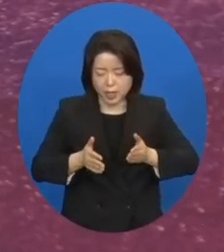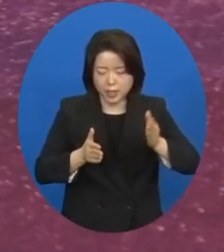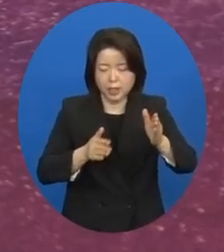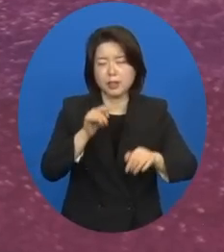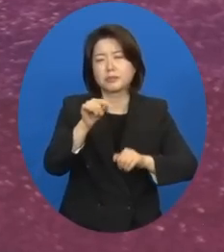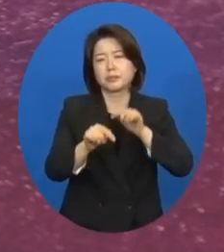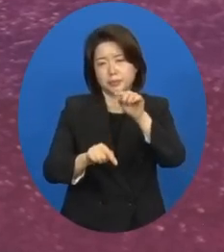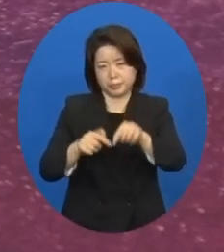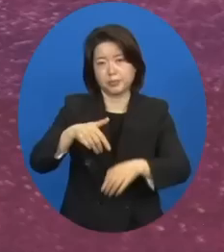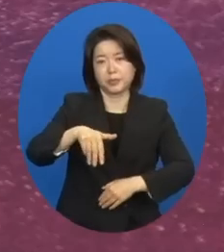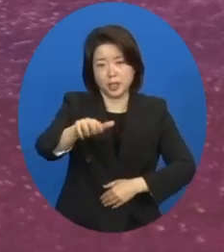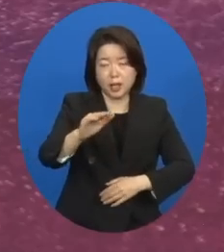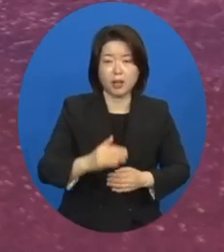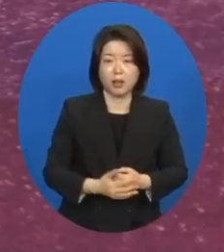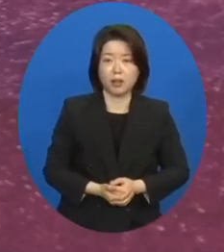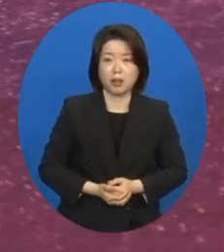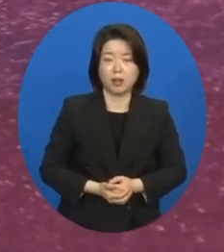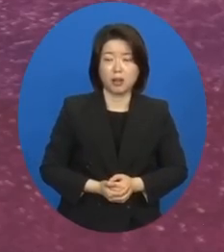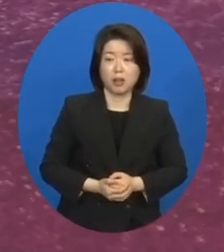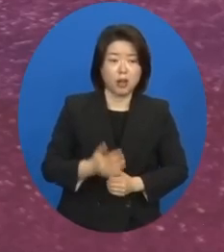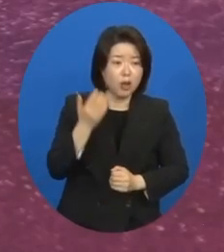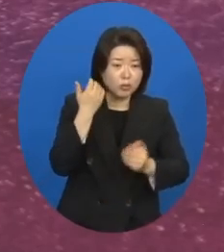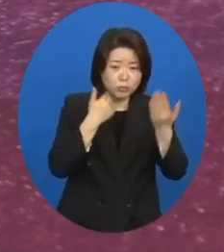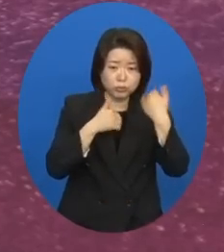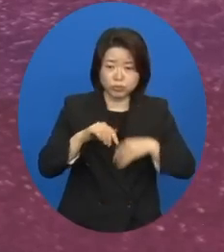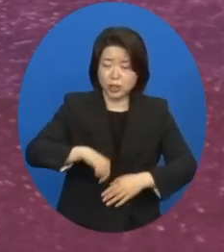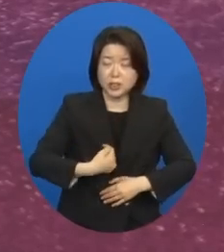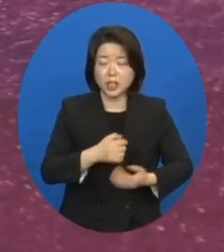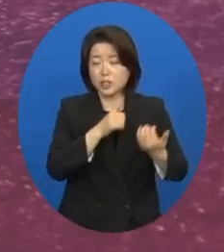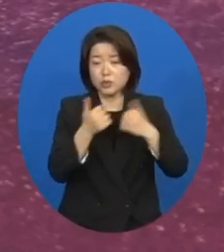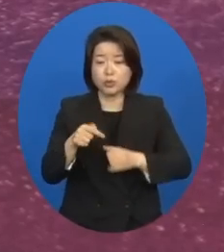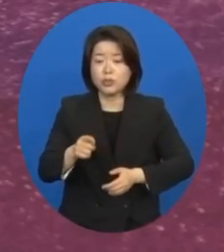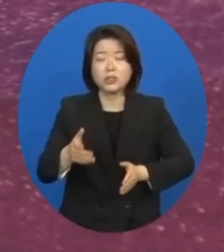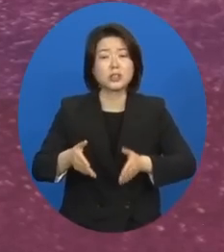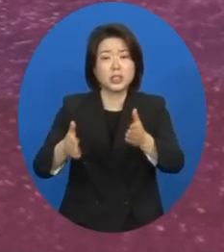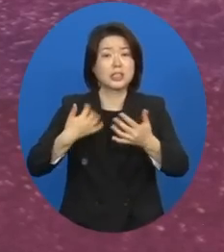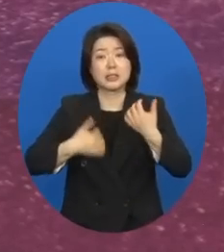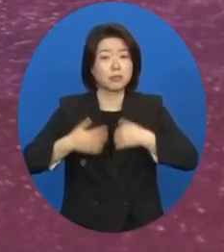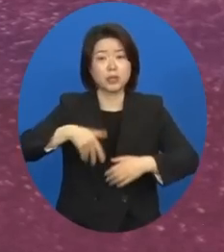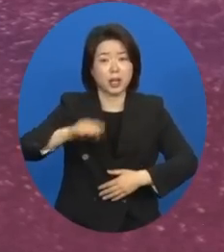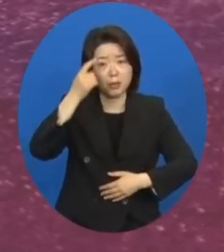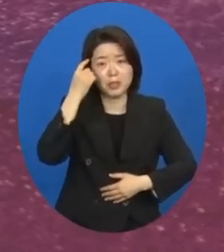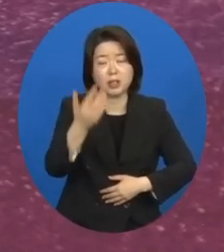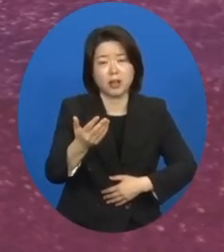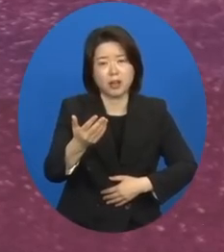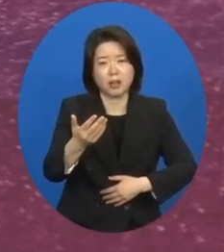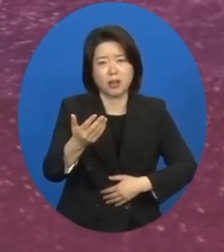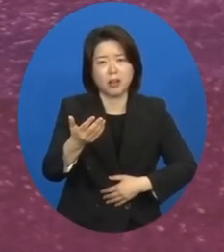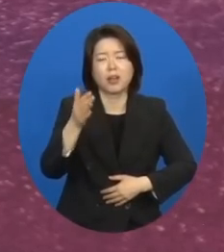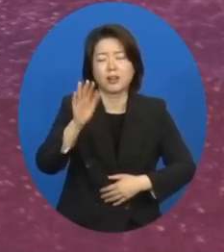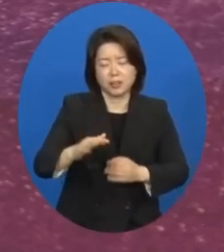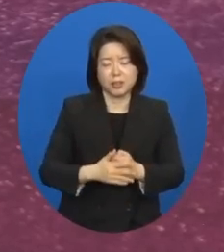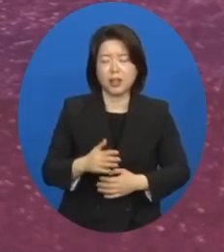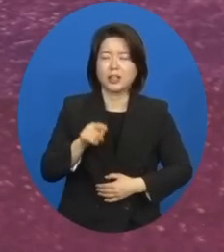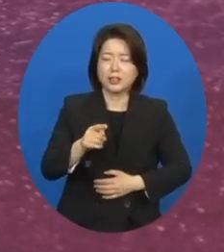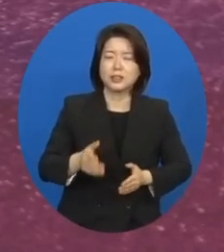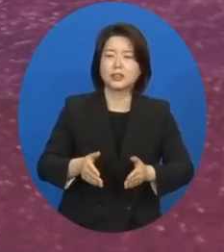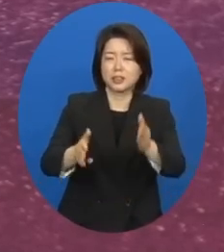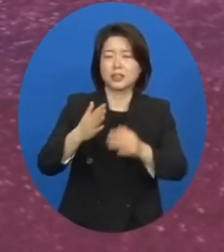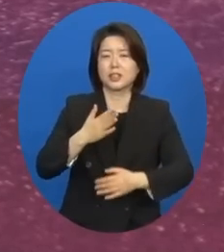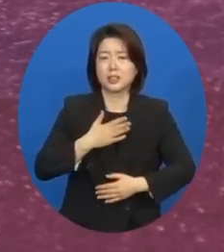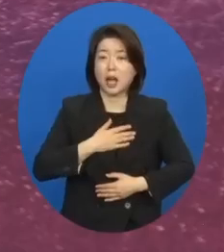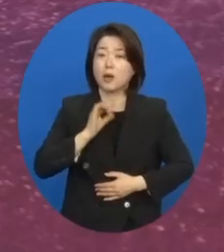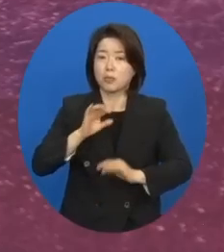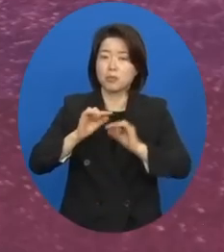여러분, 누가 자신이 죽는 길을 기뻐 가겠습니까? 하지만 그 길이 나의 생명,